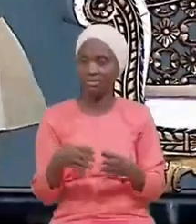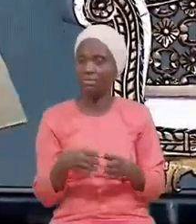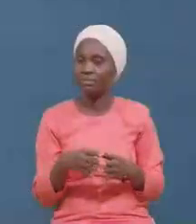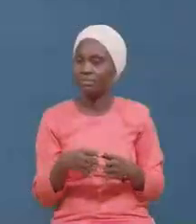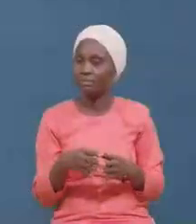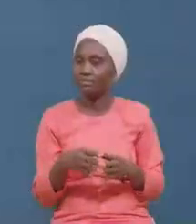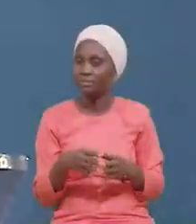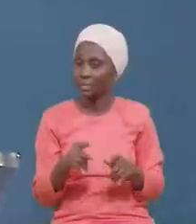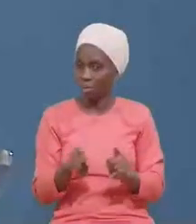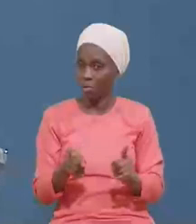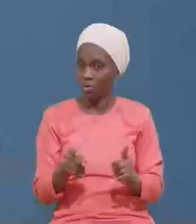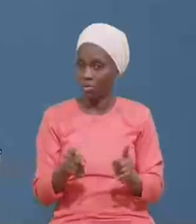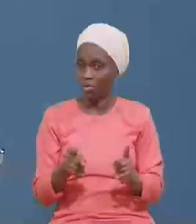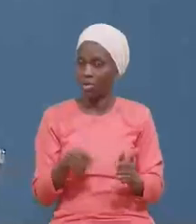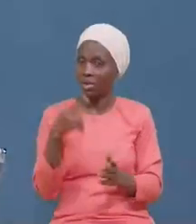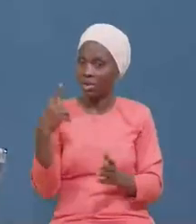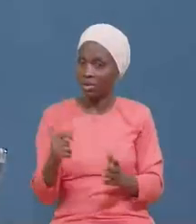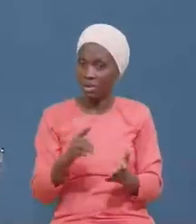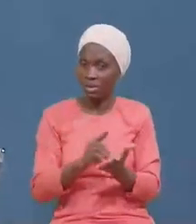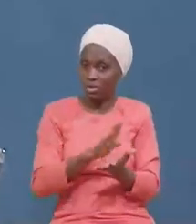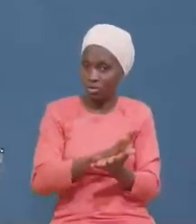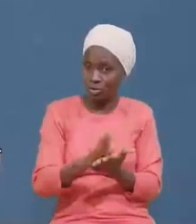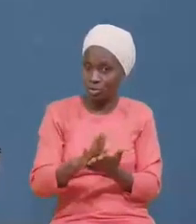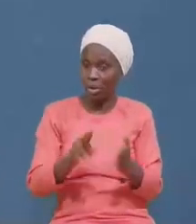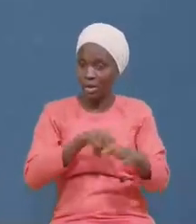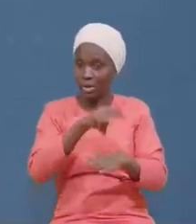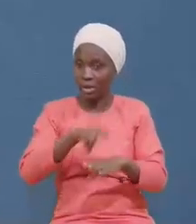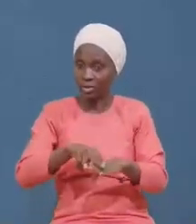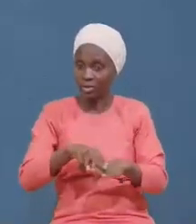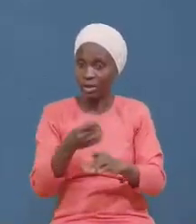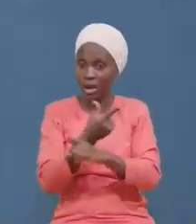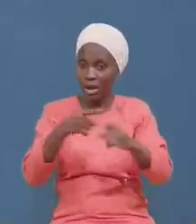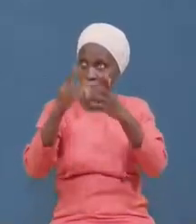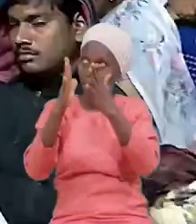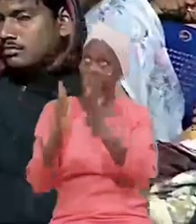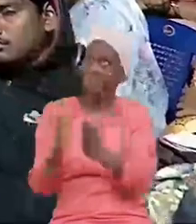limites. Mais le libérateur surnaturel,